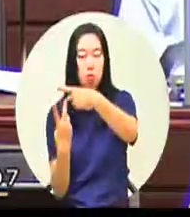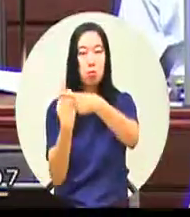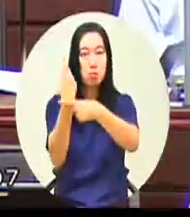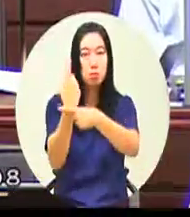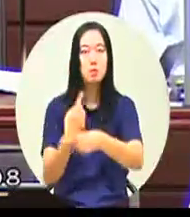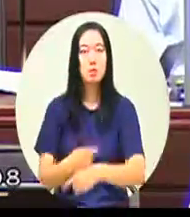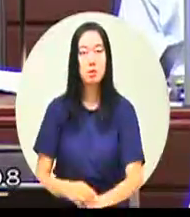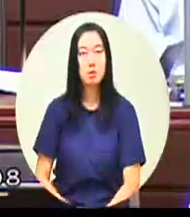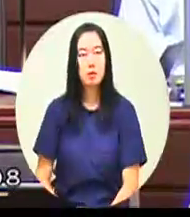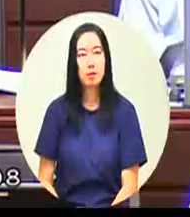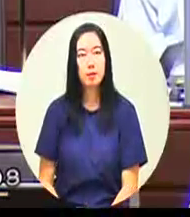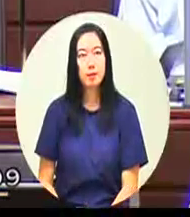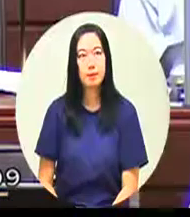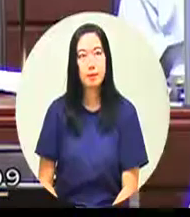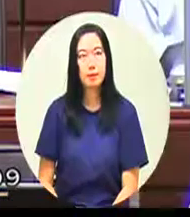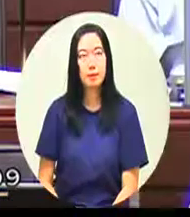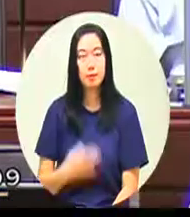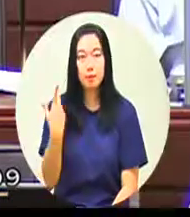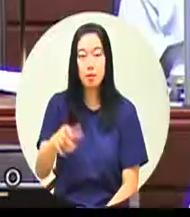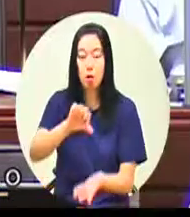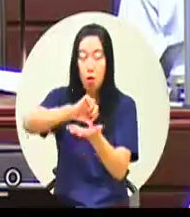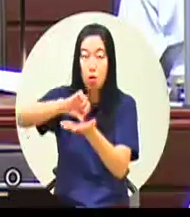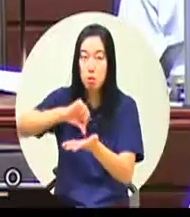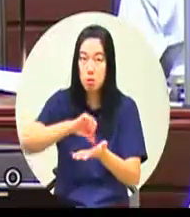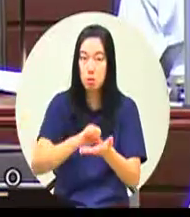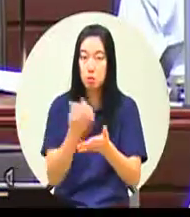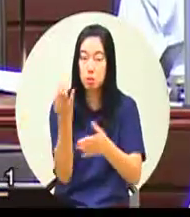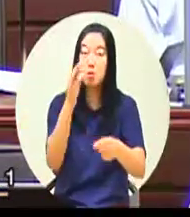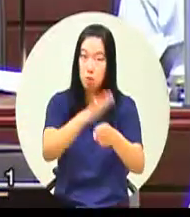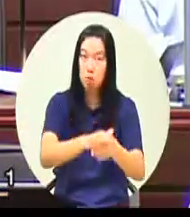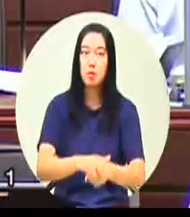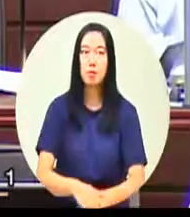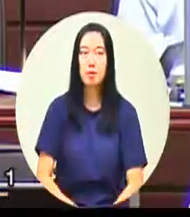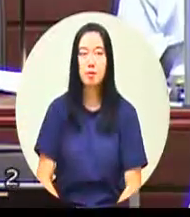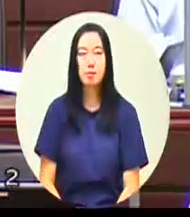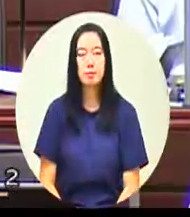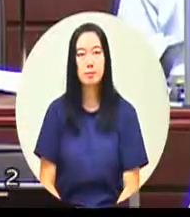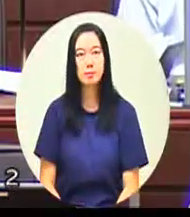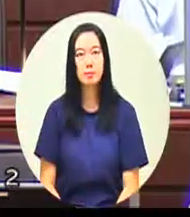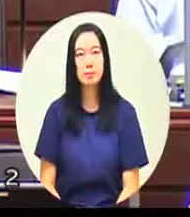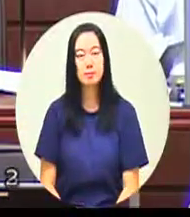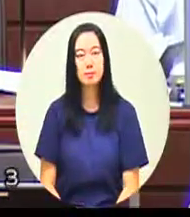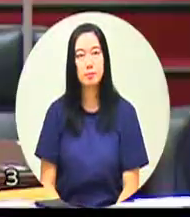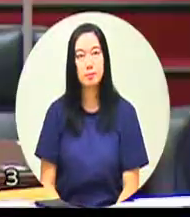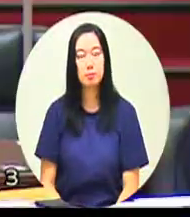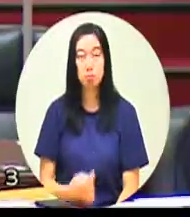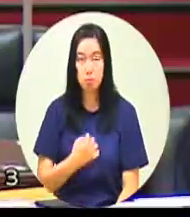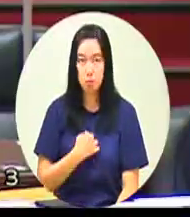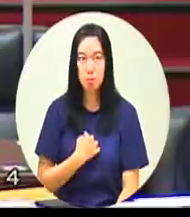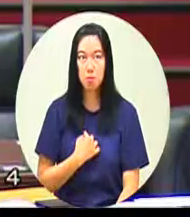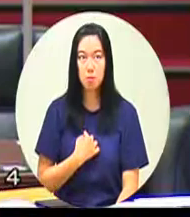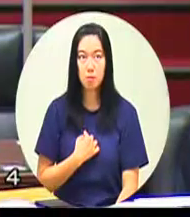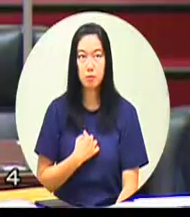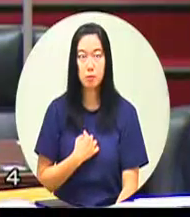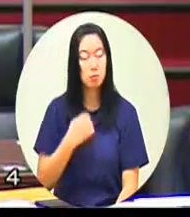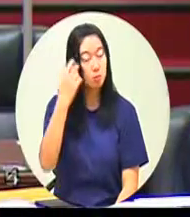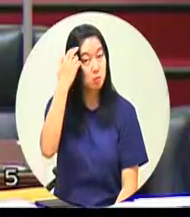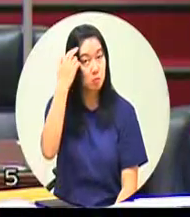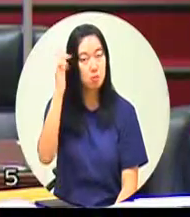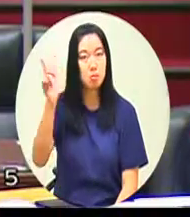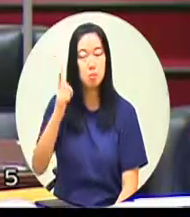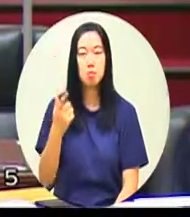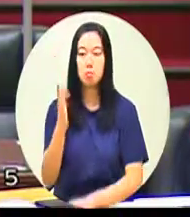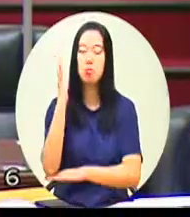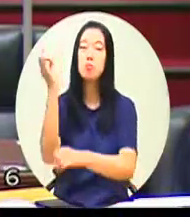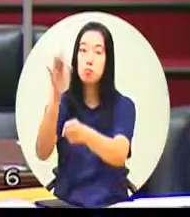长。 还有一个怎么样的补助呢？ 局长， 这样子还有机会。 我的原则就是要补偿。好，就要